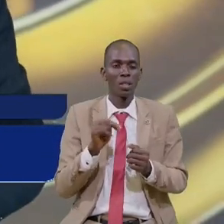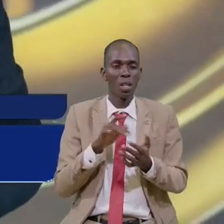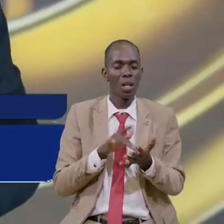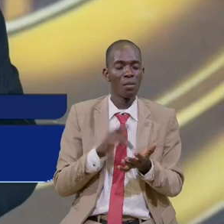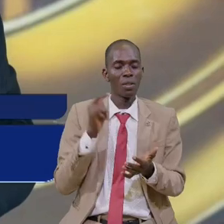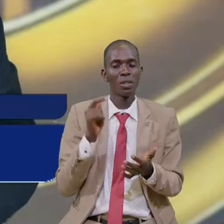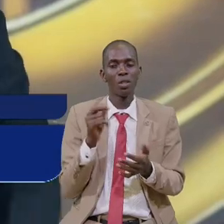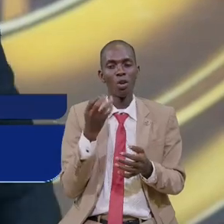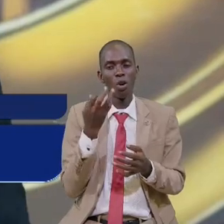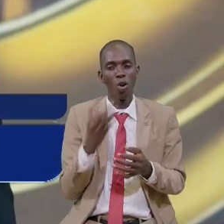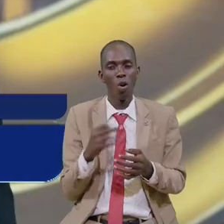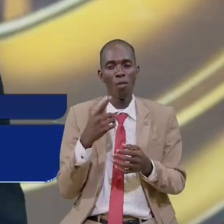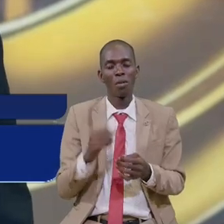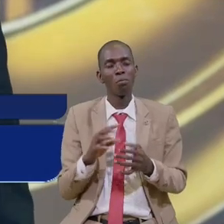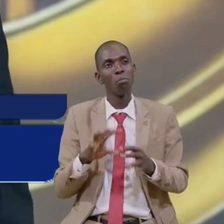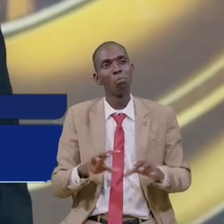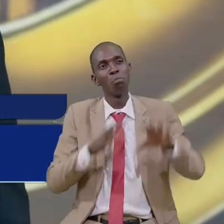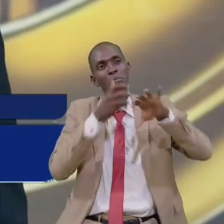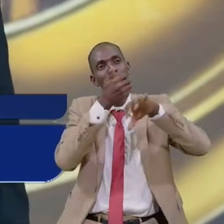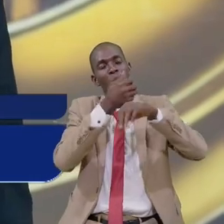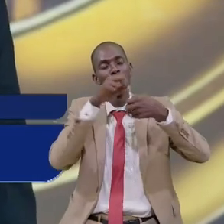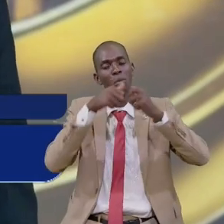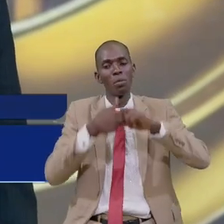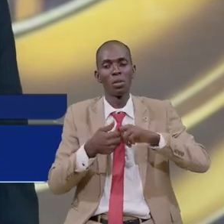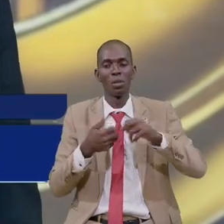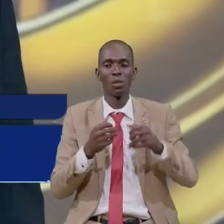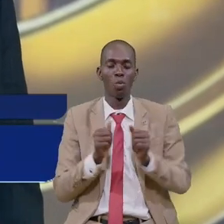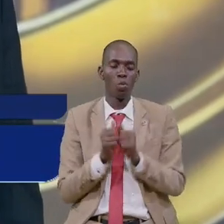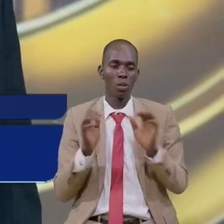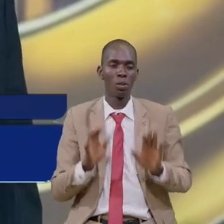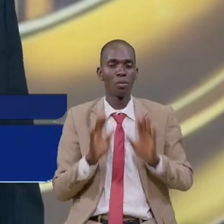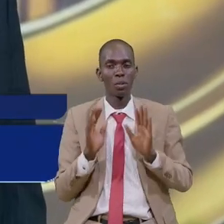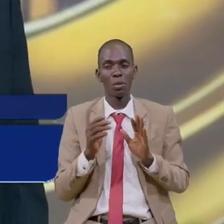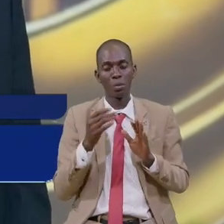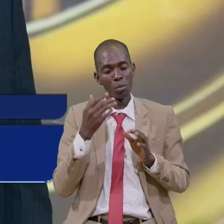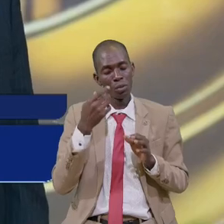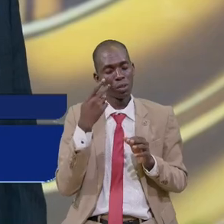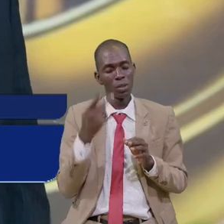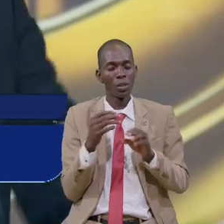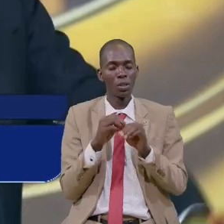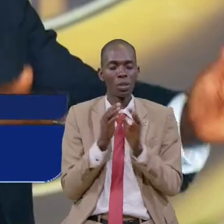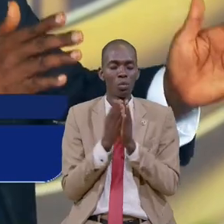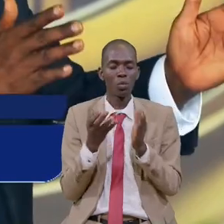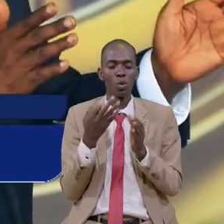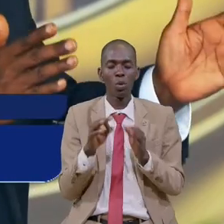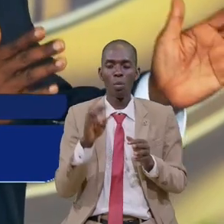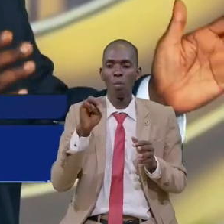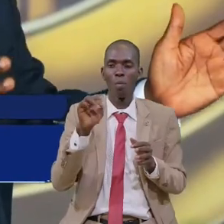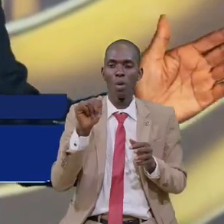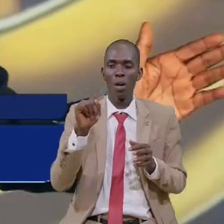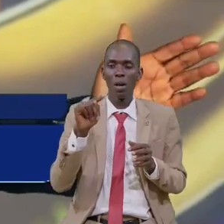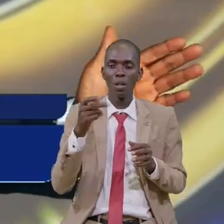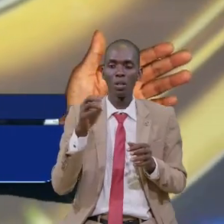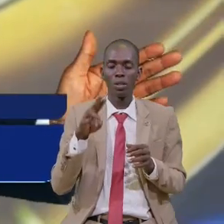montagnes sans crainte. Les gens, à cause de Matthieu chapitre 17, ils